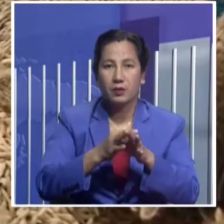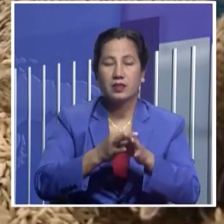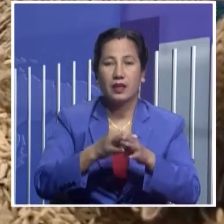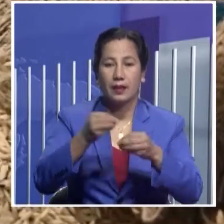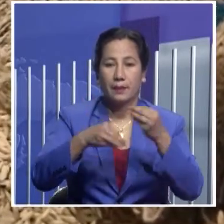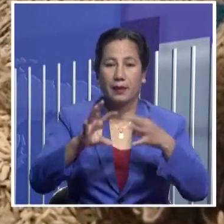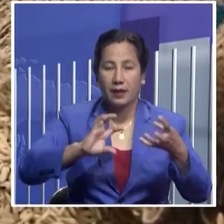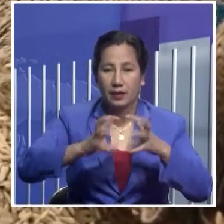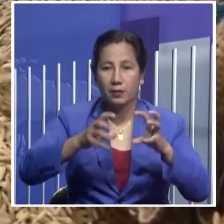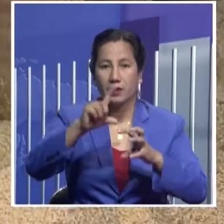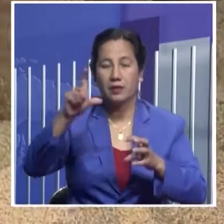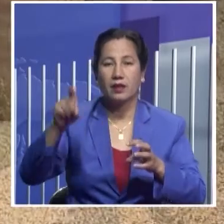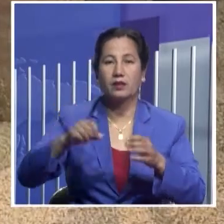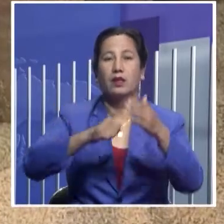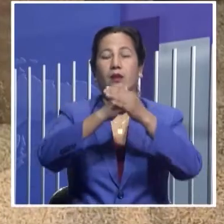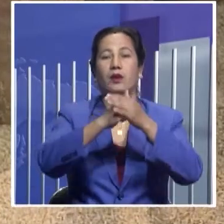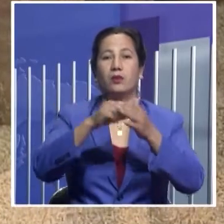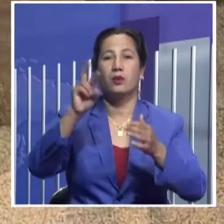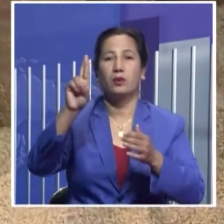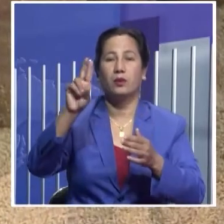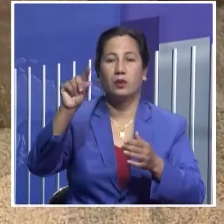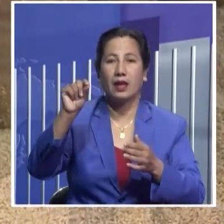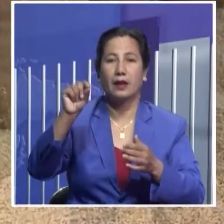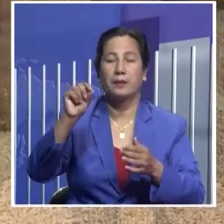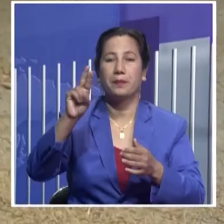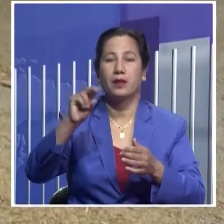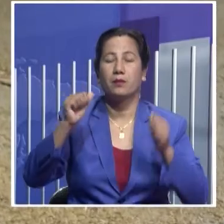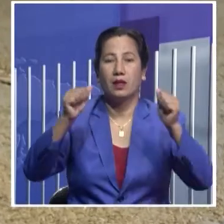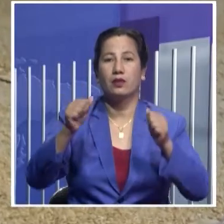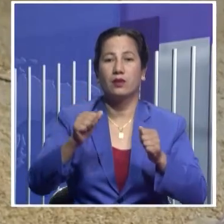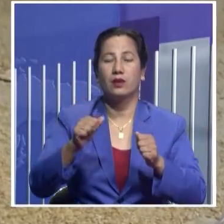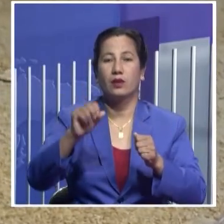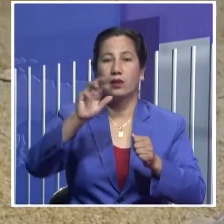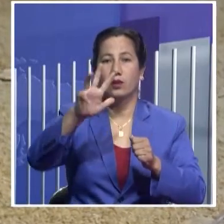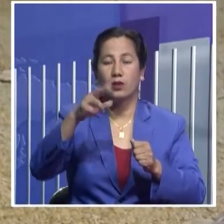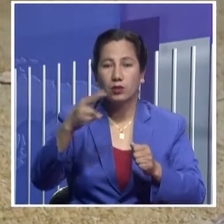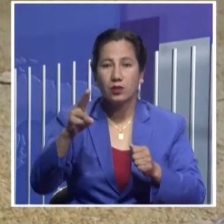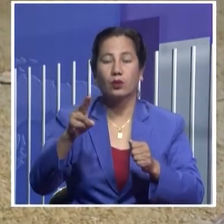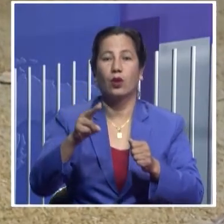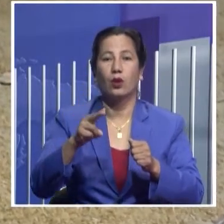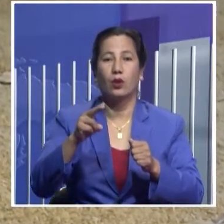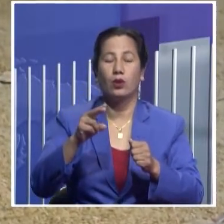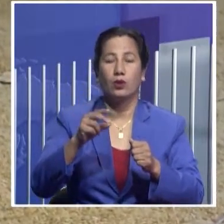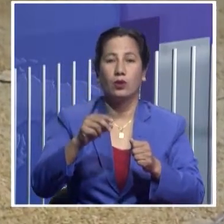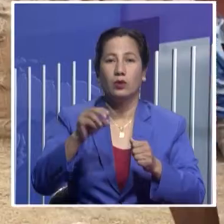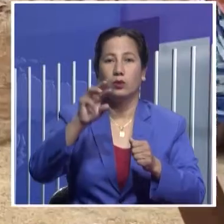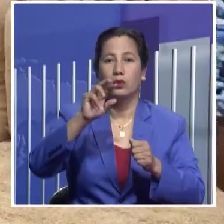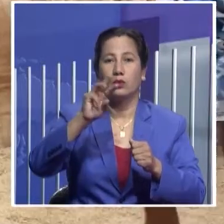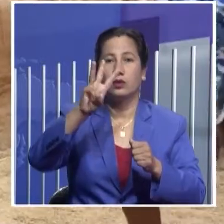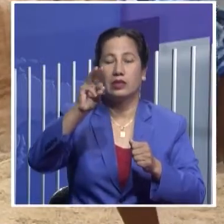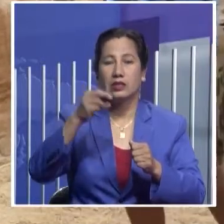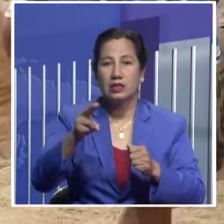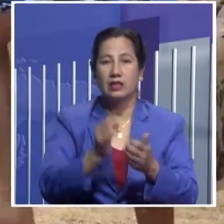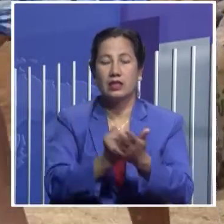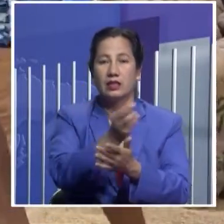कम्पनी लिमिटेड नेपालगञ्जका प्रमुख रामबहादुर विष्टका अनुसार गत 9 दिनको अवधिमा 30 किसान धान बिक्रीका लागि